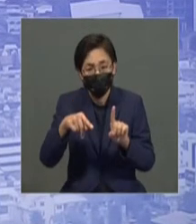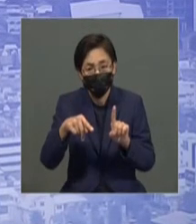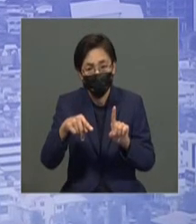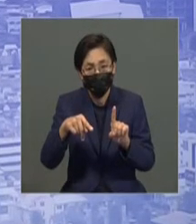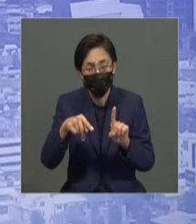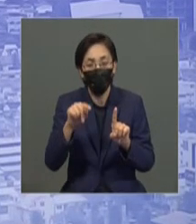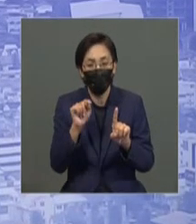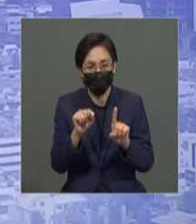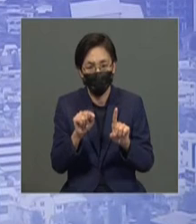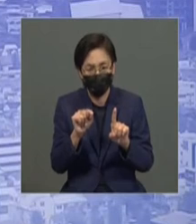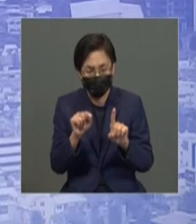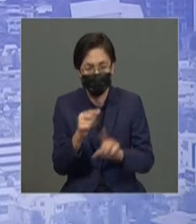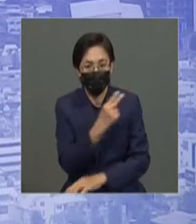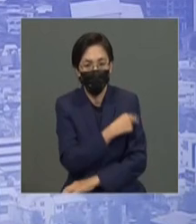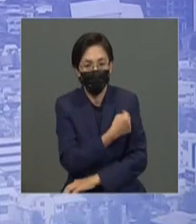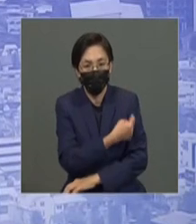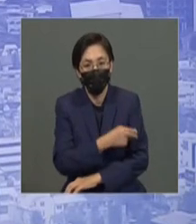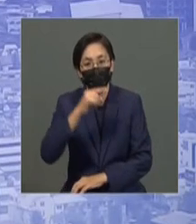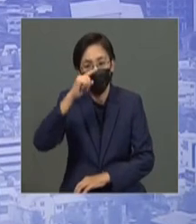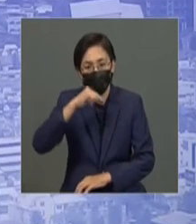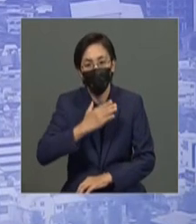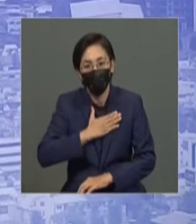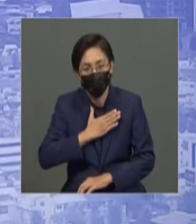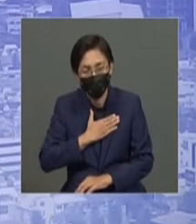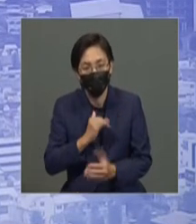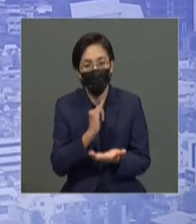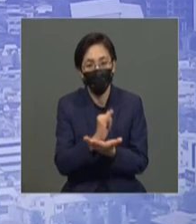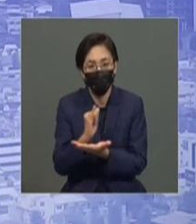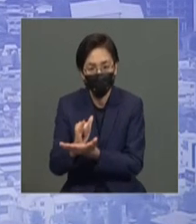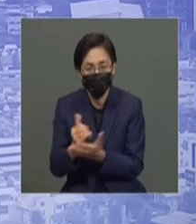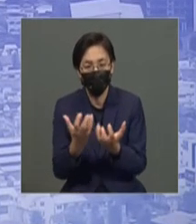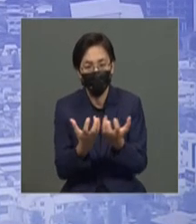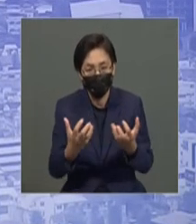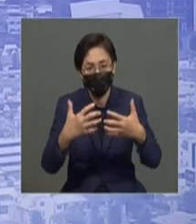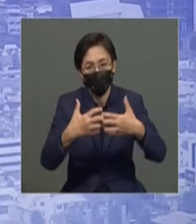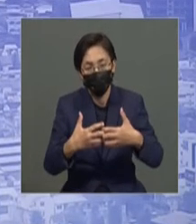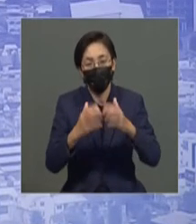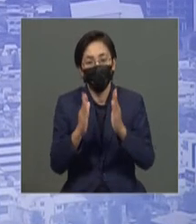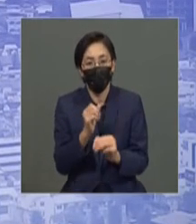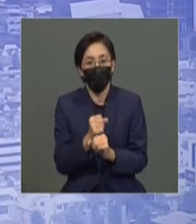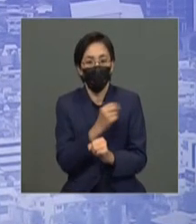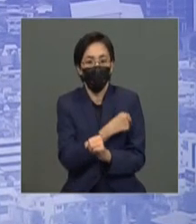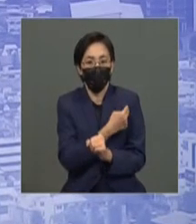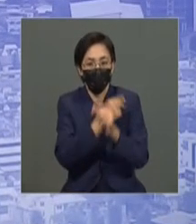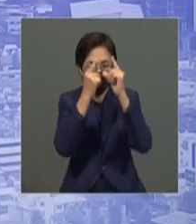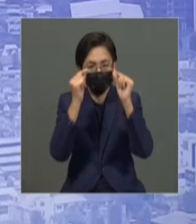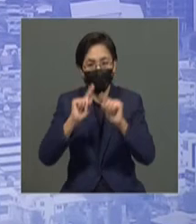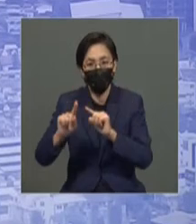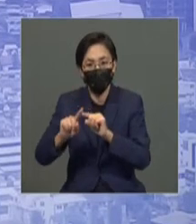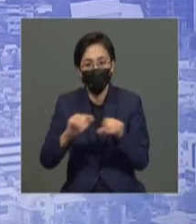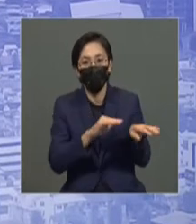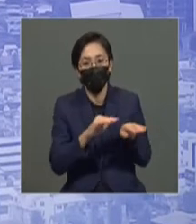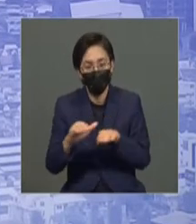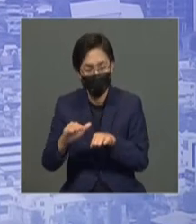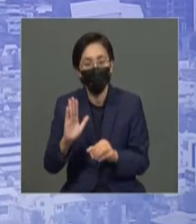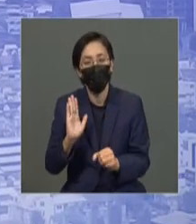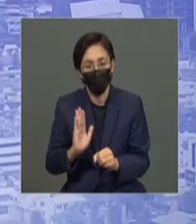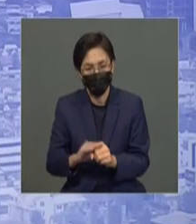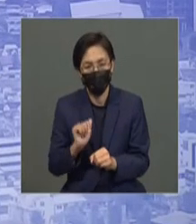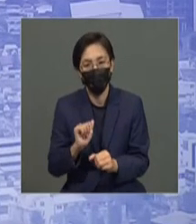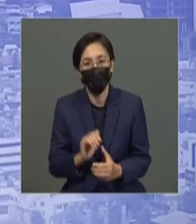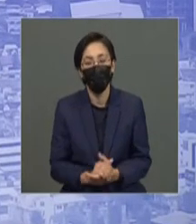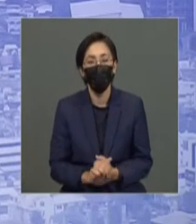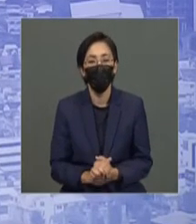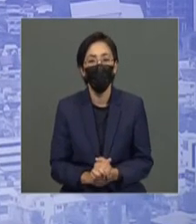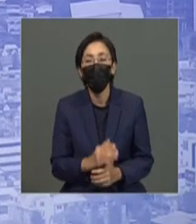เนี่ยค่ะระบบสาธารณสุขเตียงอุปกรณ์บุคลากรยังพอรองรับได้แต่อย่างที่เรียนนะ